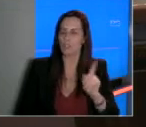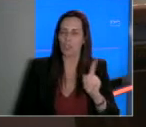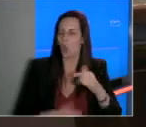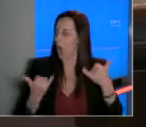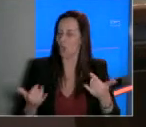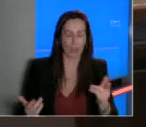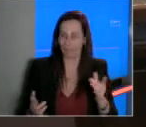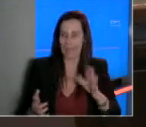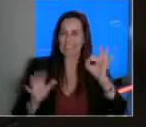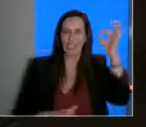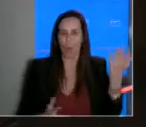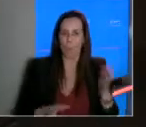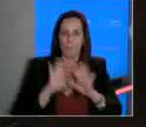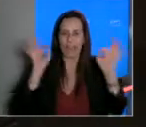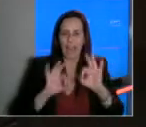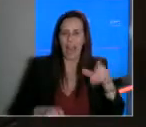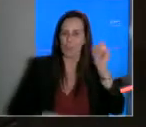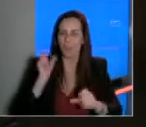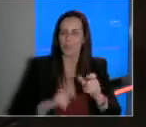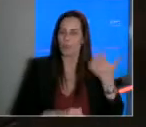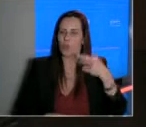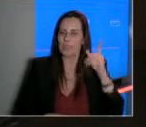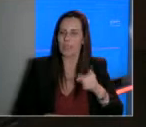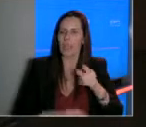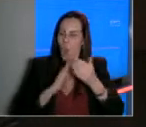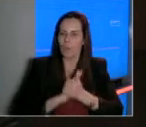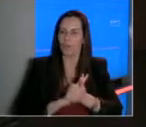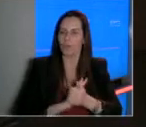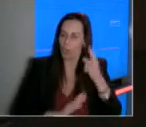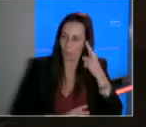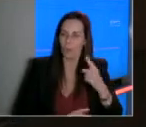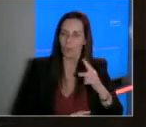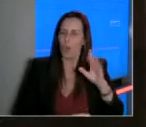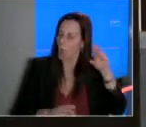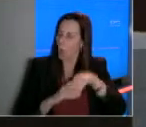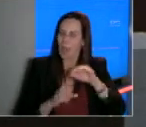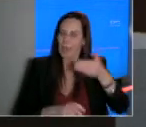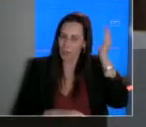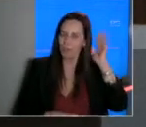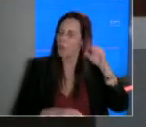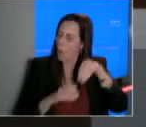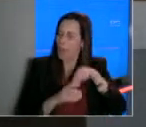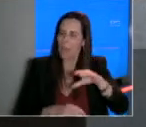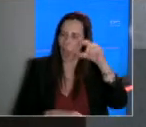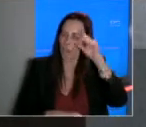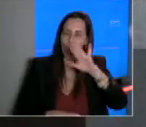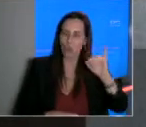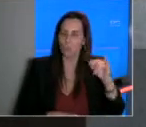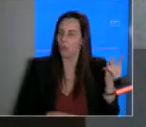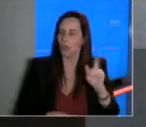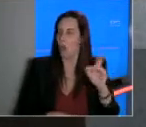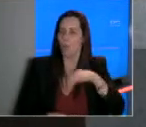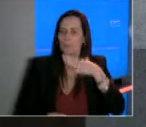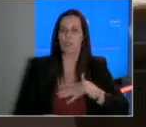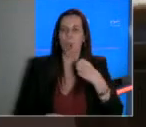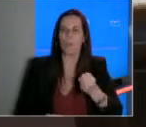בפעם הזאת בכלל, כי האנשים שהיו צריכים להוביל את זה, אתה יודע מה? כולל גם יאיר לפיד וכולל בוגי יעלון, לא היה להם